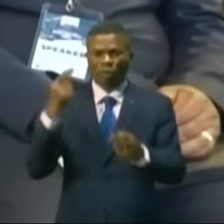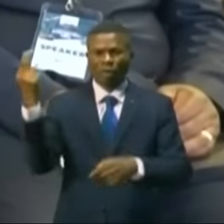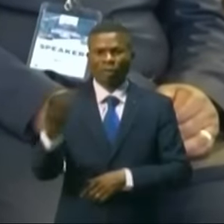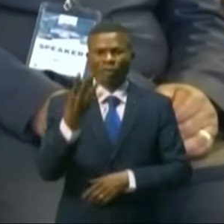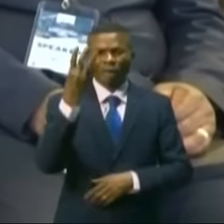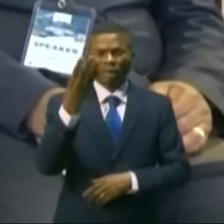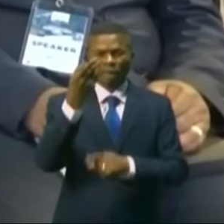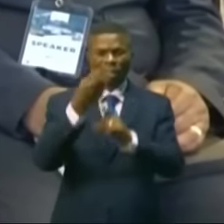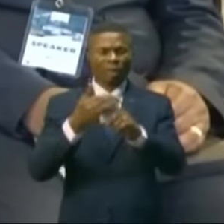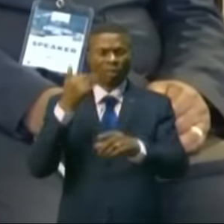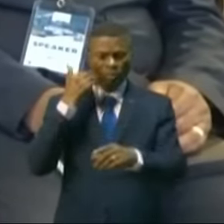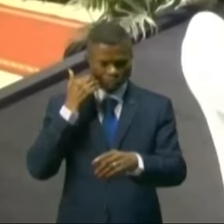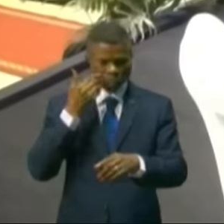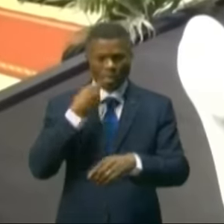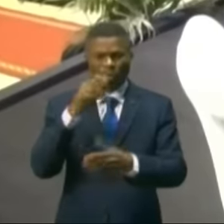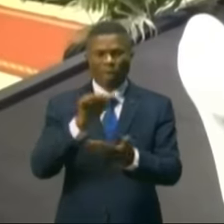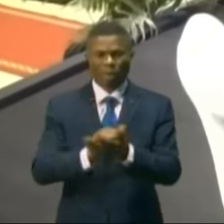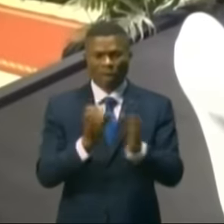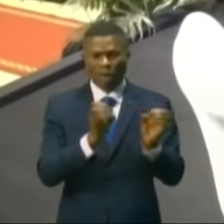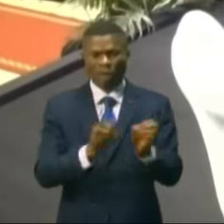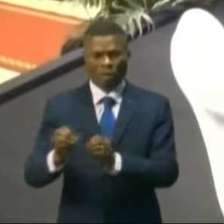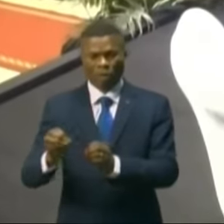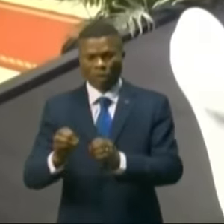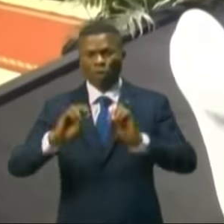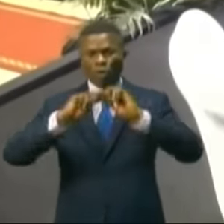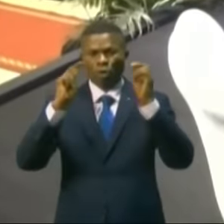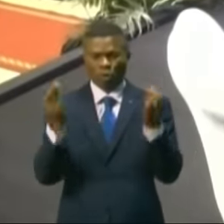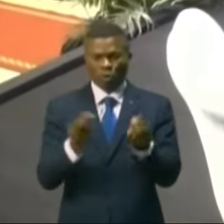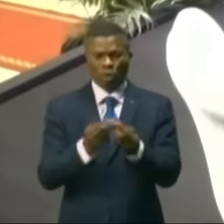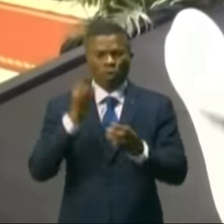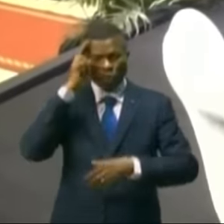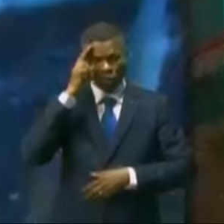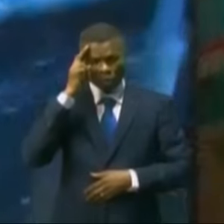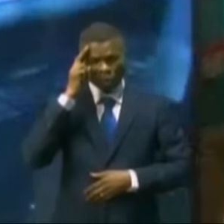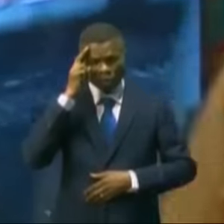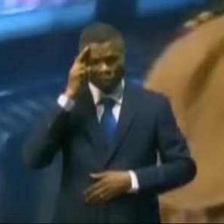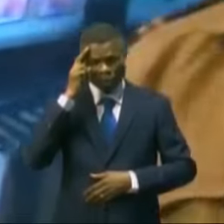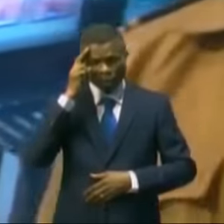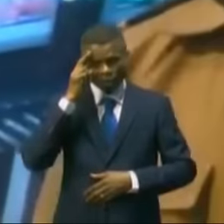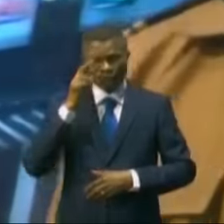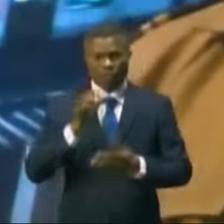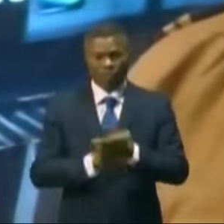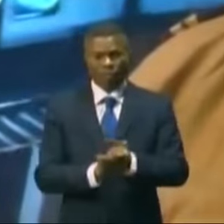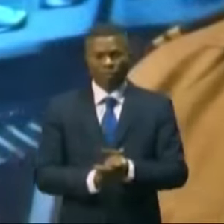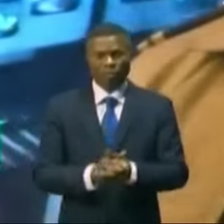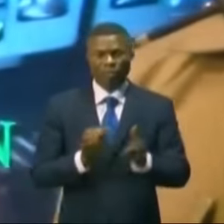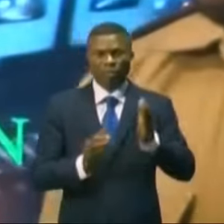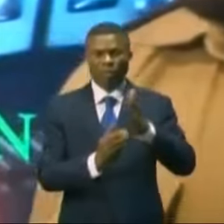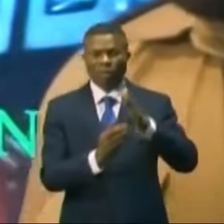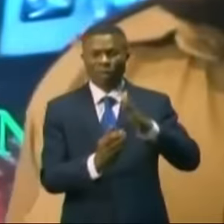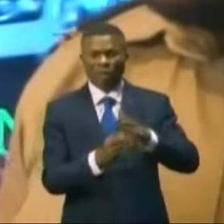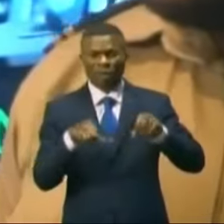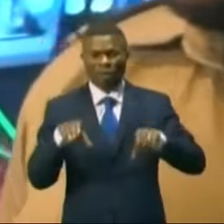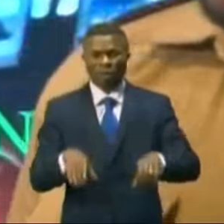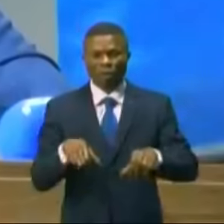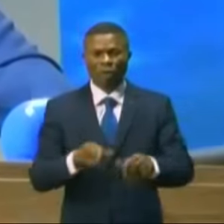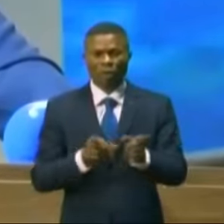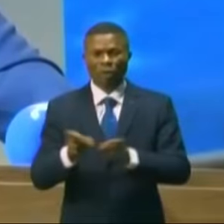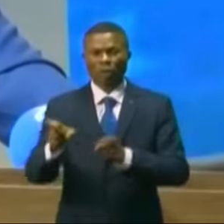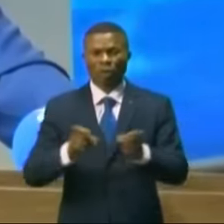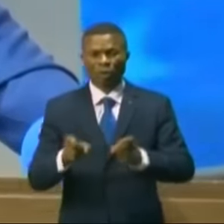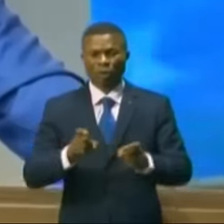répond à ces soucis. Il est organisé par la structure de réflexion Think Tank Stratégie RDC, pilotée par